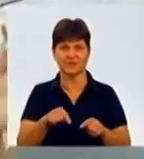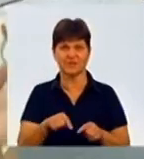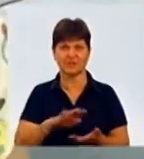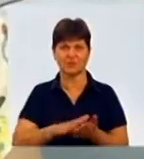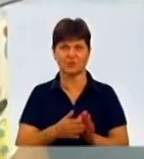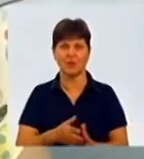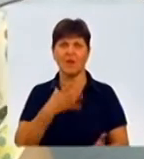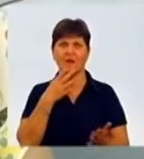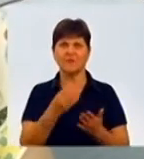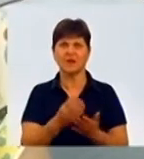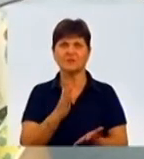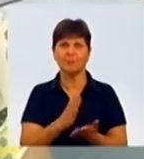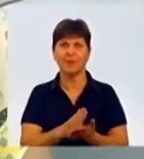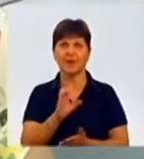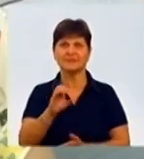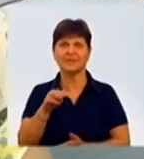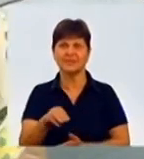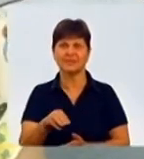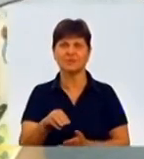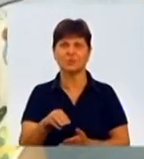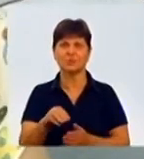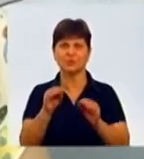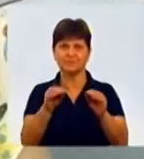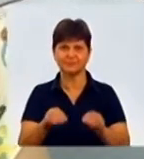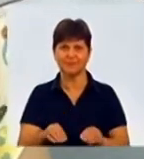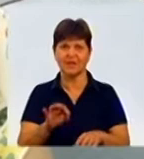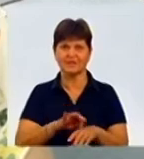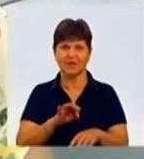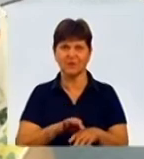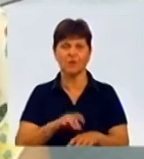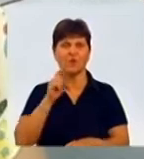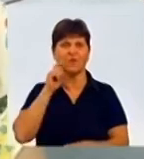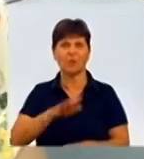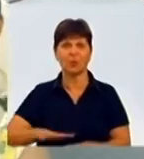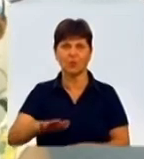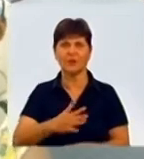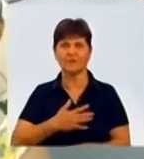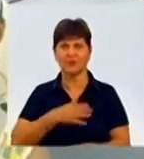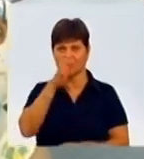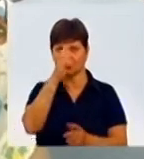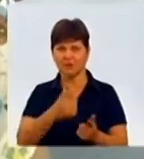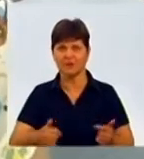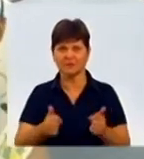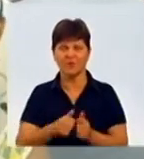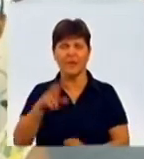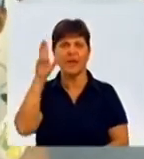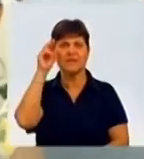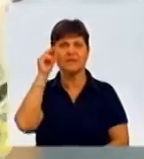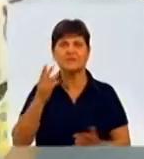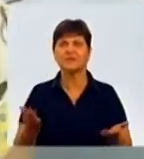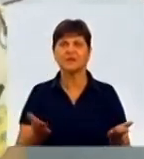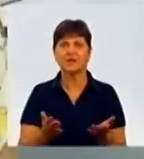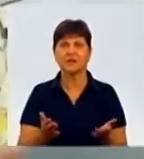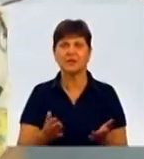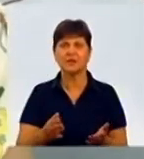Власне, ми маємо статистику захворювання і власне в Україні, в нашій державі. Які цифри говорять? Про які